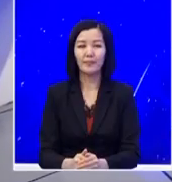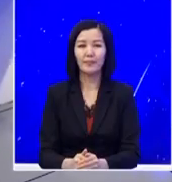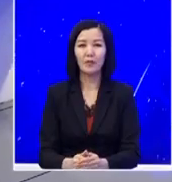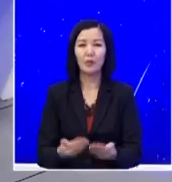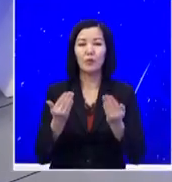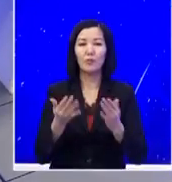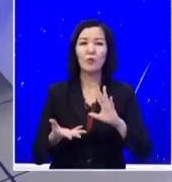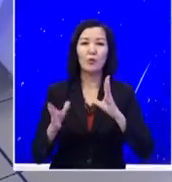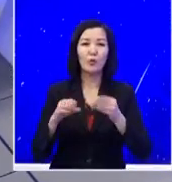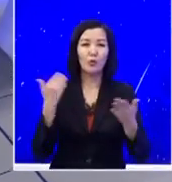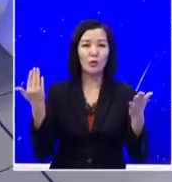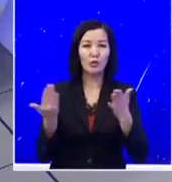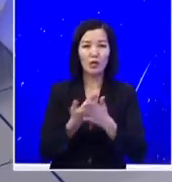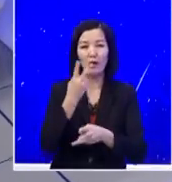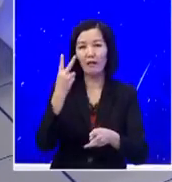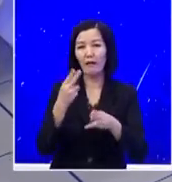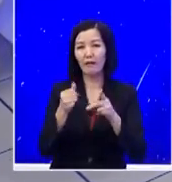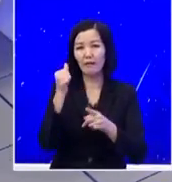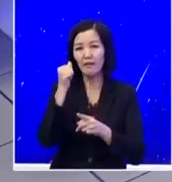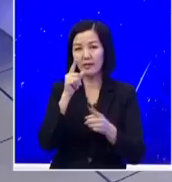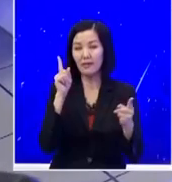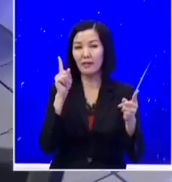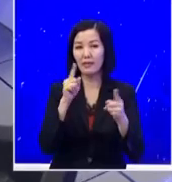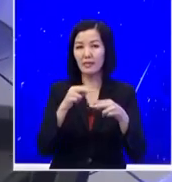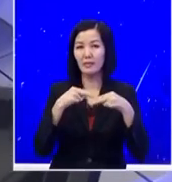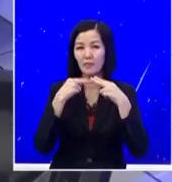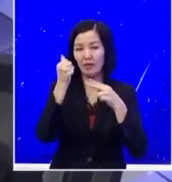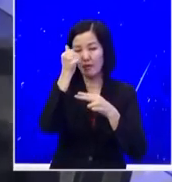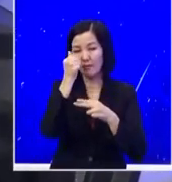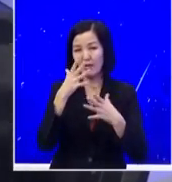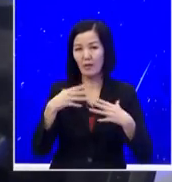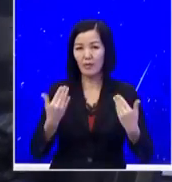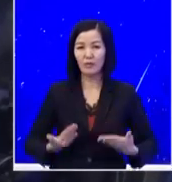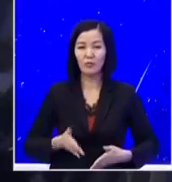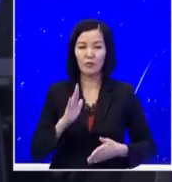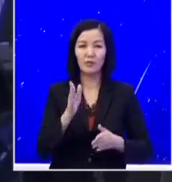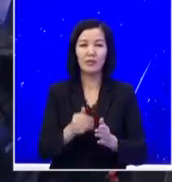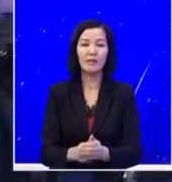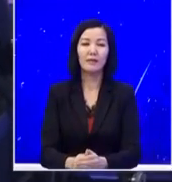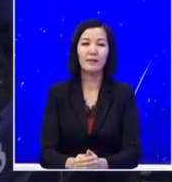Бүгінге келіп түскен ақпараттар легі осындай. Назарларыңызға рахмет. Амандықта жүздескенше.